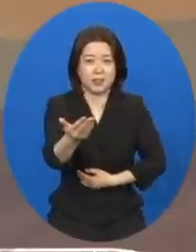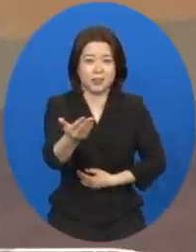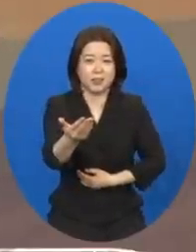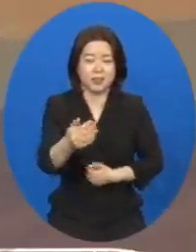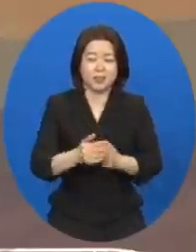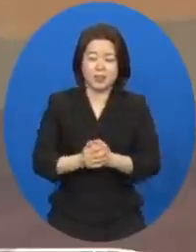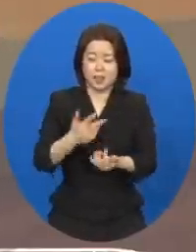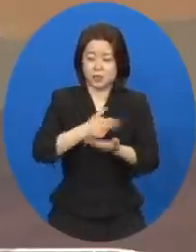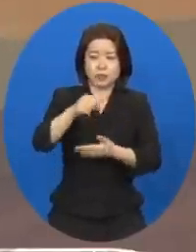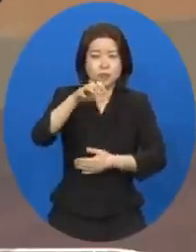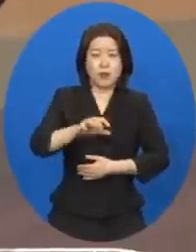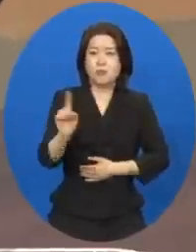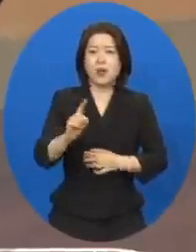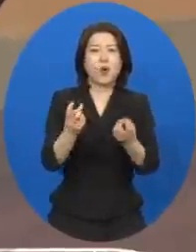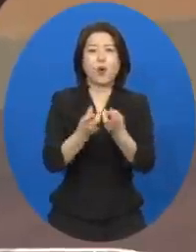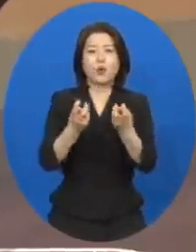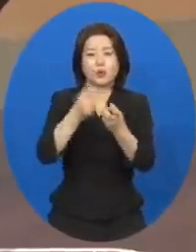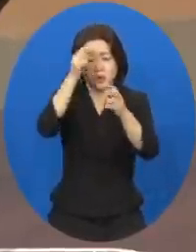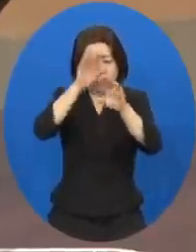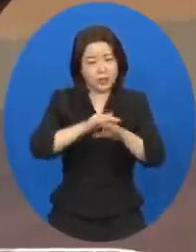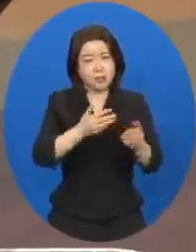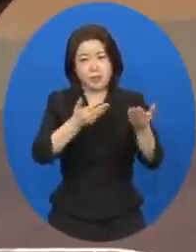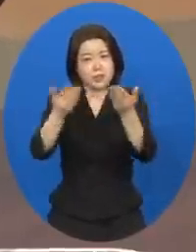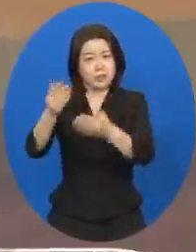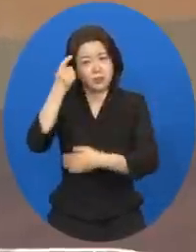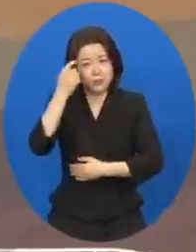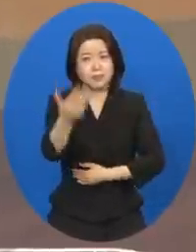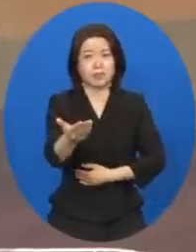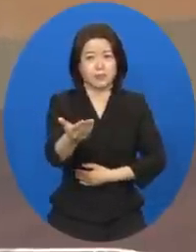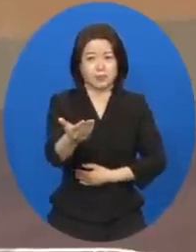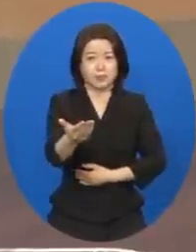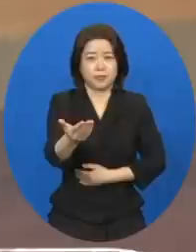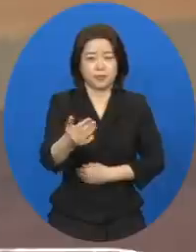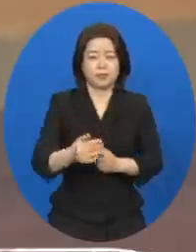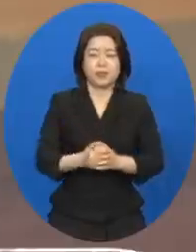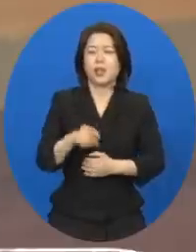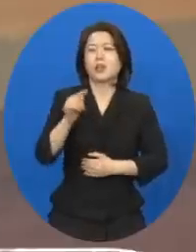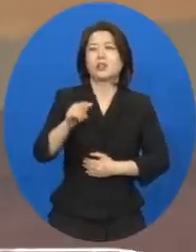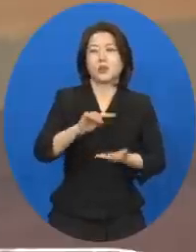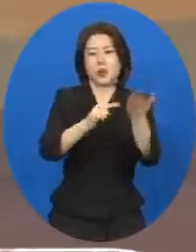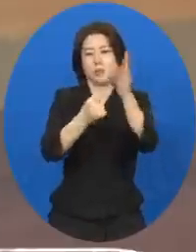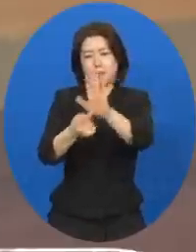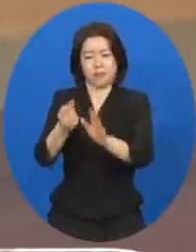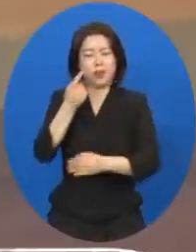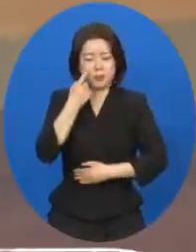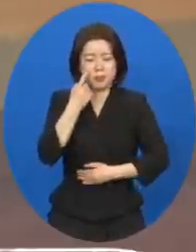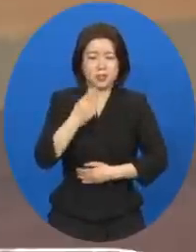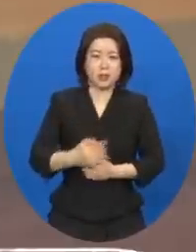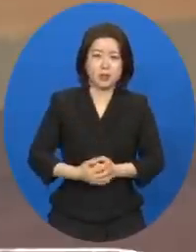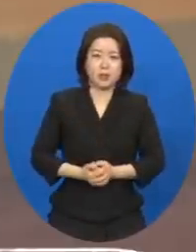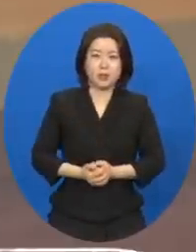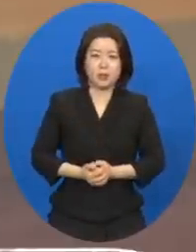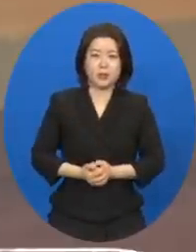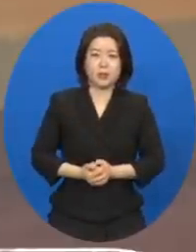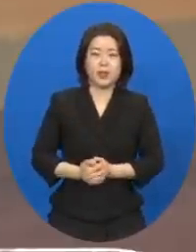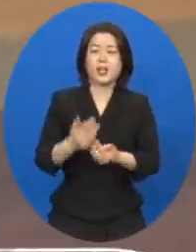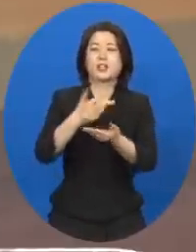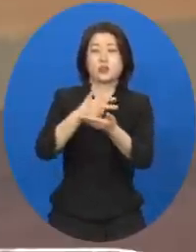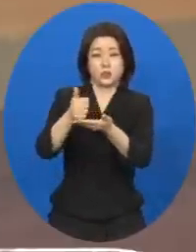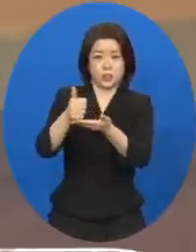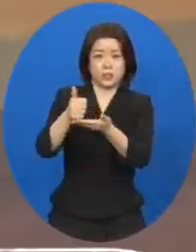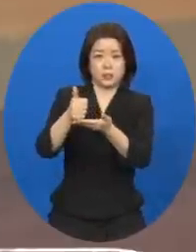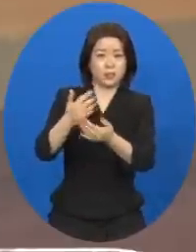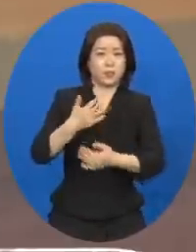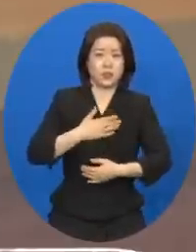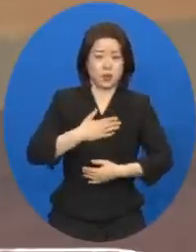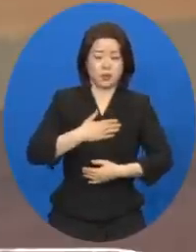앞에 어떻게 예배하시겠어요? 그냥 거기에 반응해 보세요. 주님,